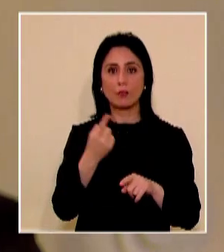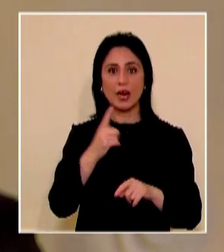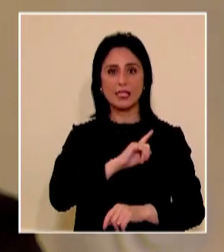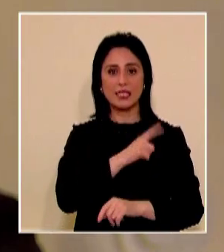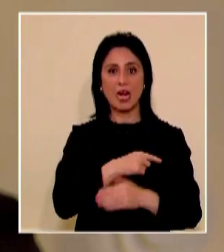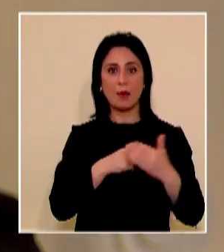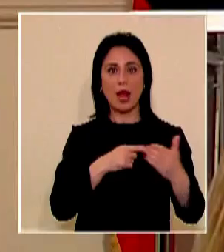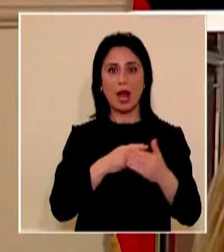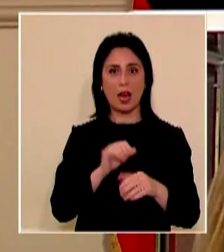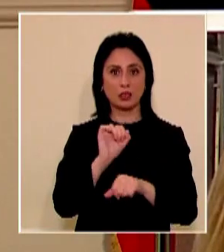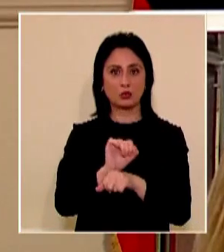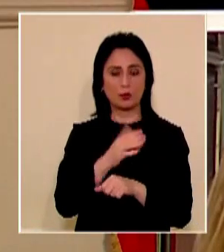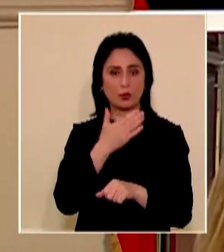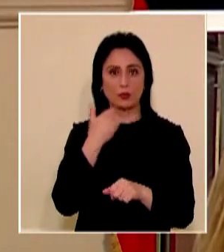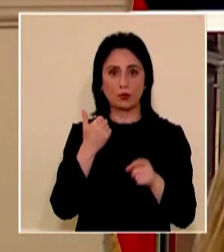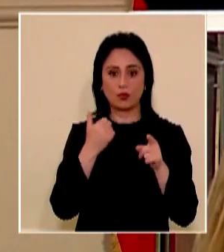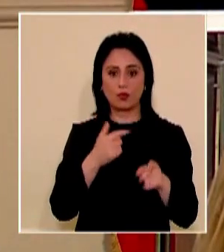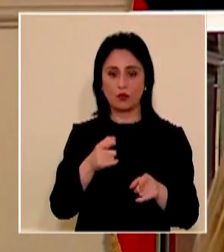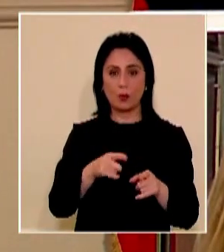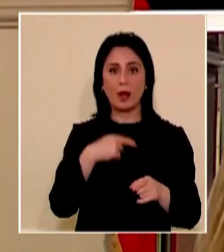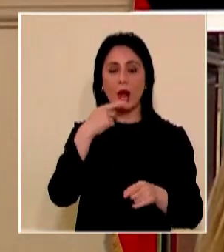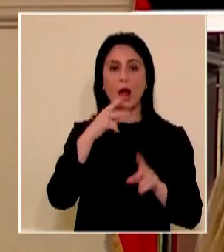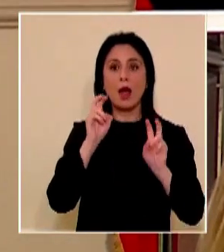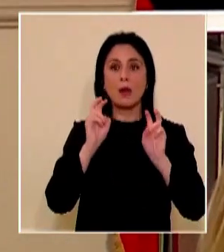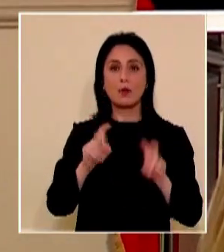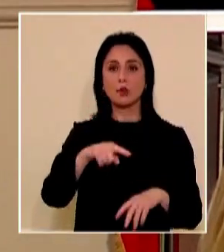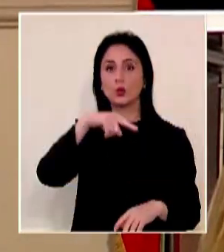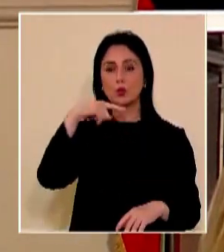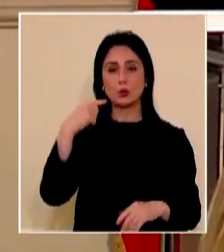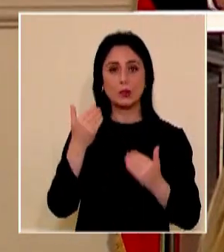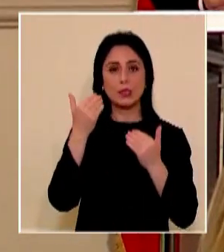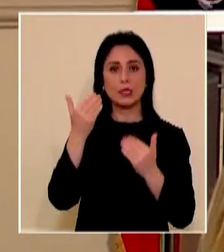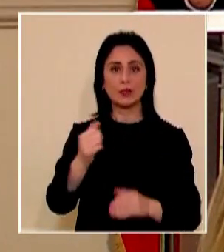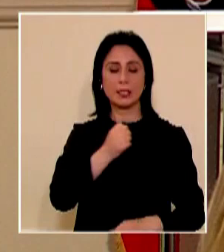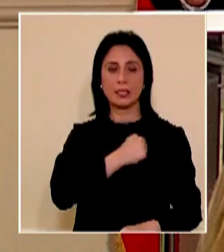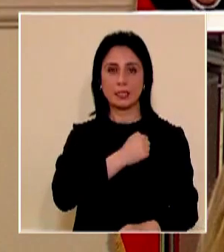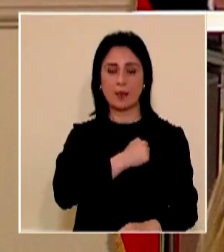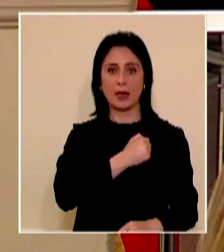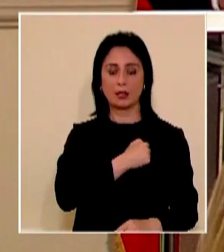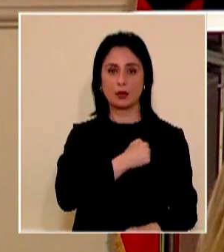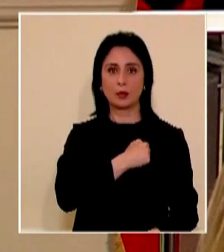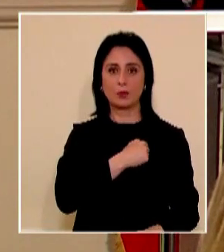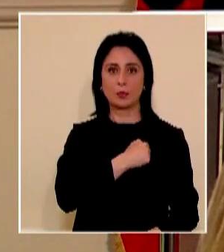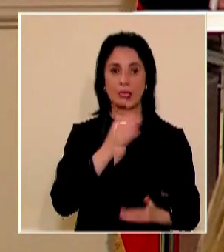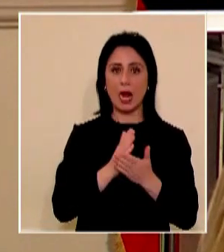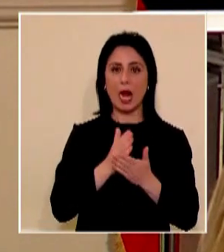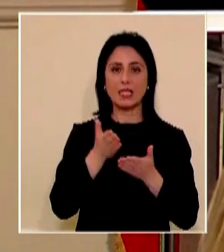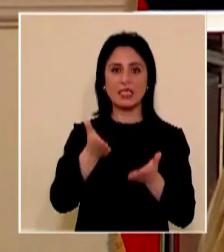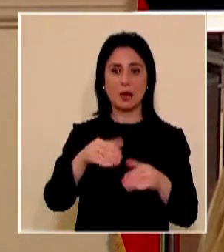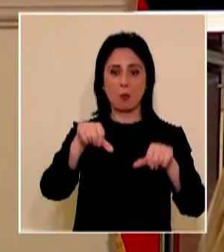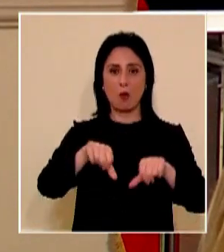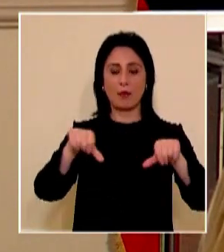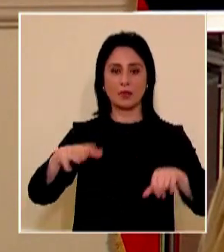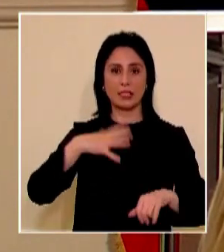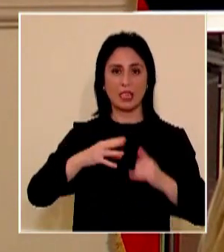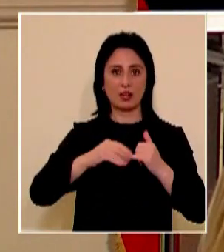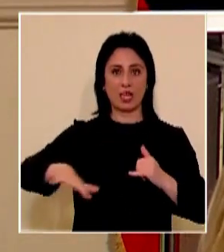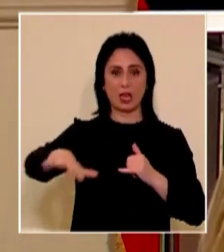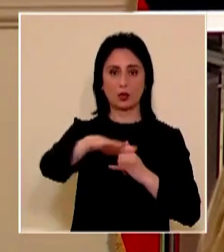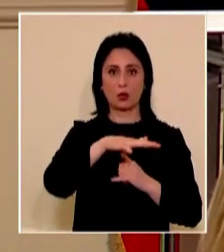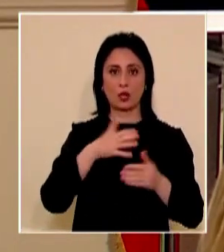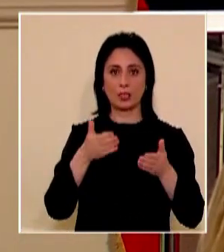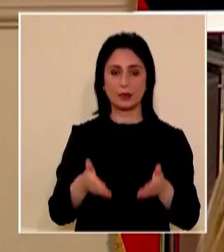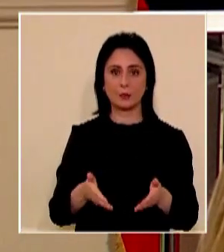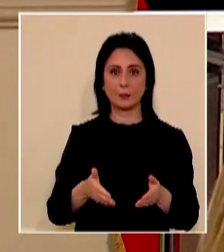między innymi wycofanie całkowite wojsk rosyjskich z tego regionu. Ich obecność tam dzisiaj jest faktem, tam